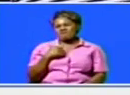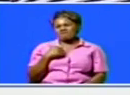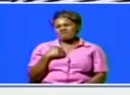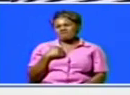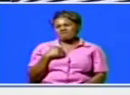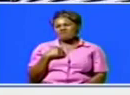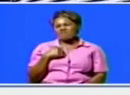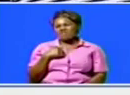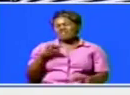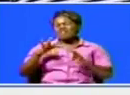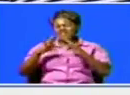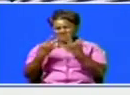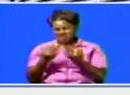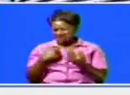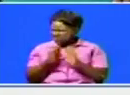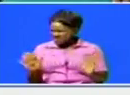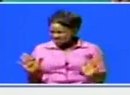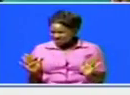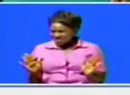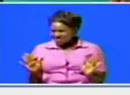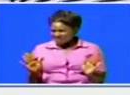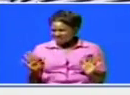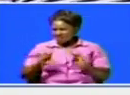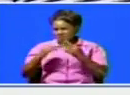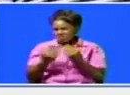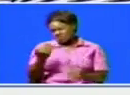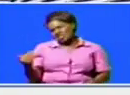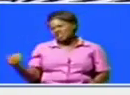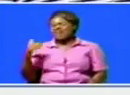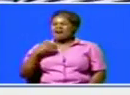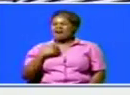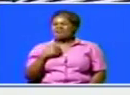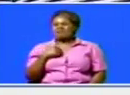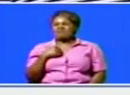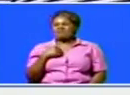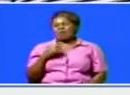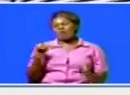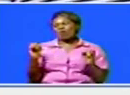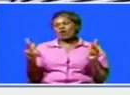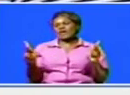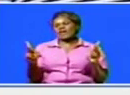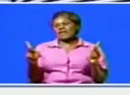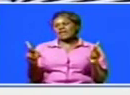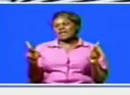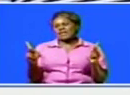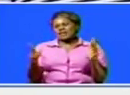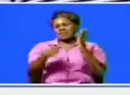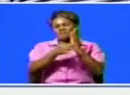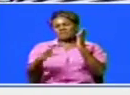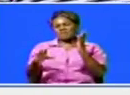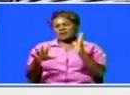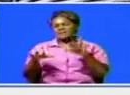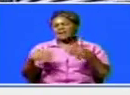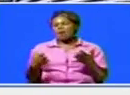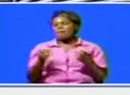Mm-hmm. Yes. Hivyo tu. Niko na familia, niko na watoto. Naam. Sawa sawa. Je, umaarufu umekufikisha wapi? Kwa sababu